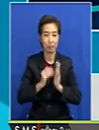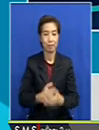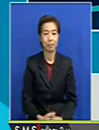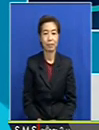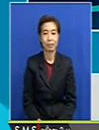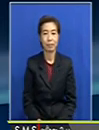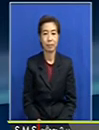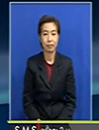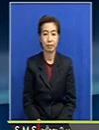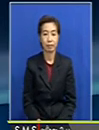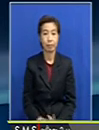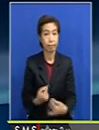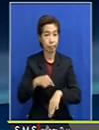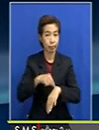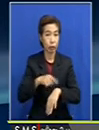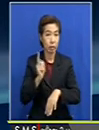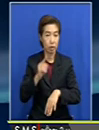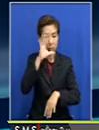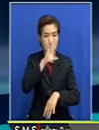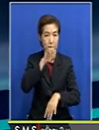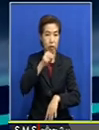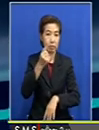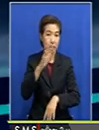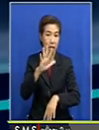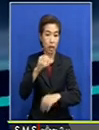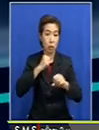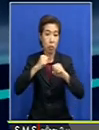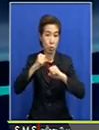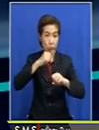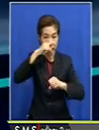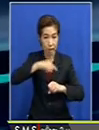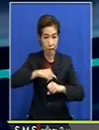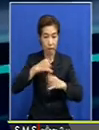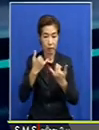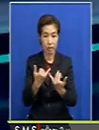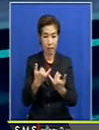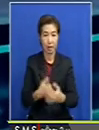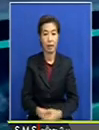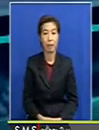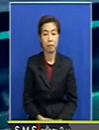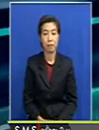ครับสวัสดีครับ ครับเจอกันเวลาเดิมนะครับ1:15 น.สำหรับคมชัดลึกศึกมวยไทยท่อน้ำไทยเดอะฮีโร่นะครับ